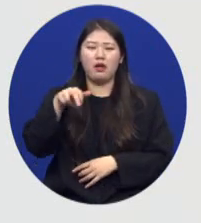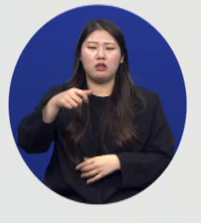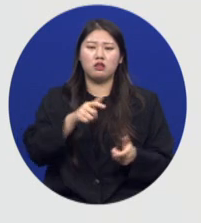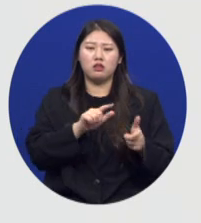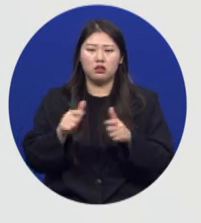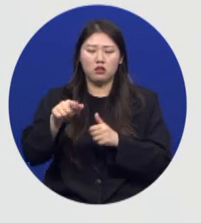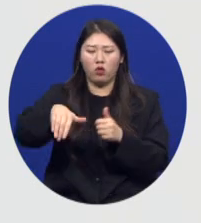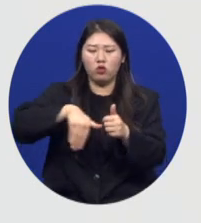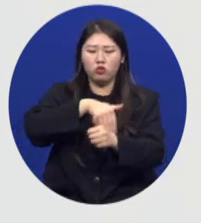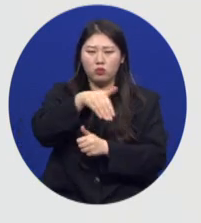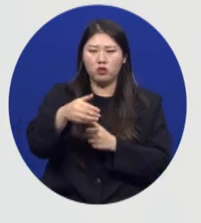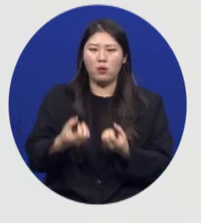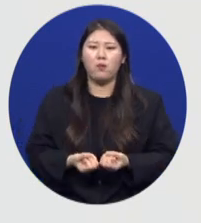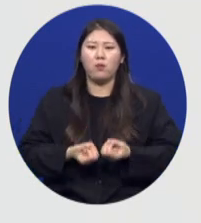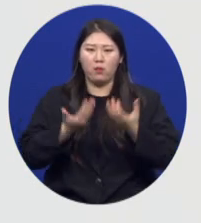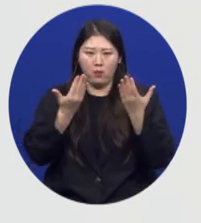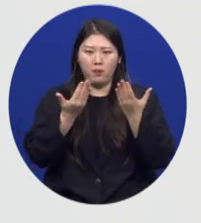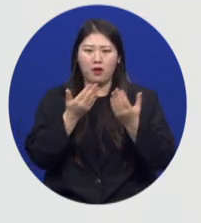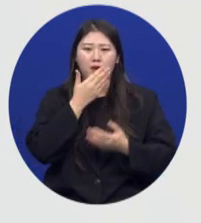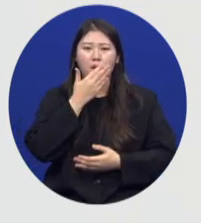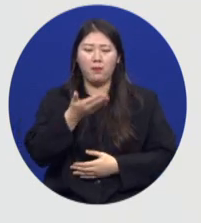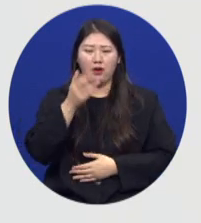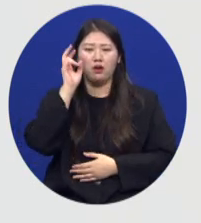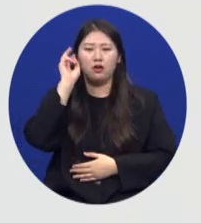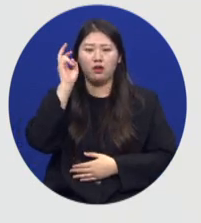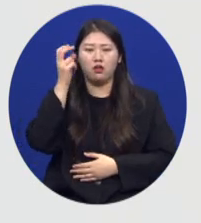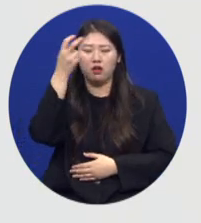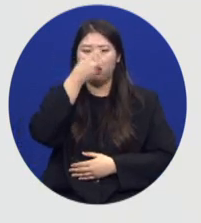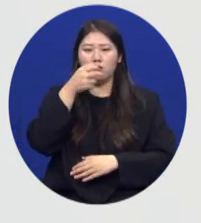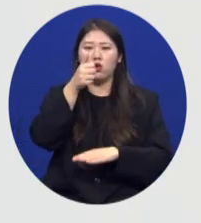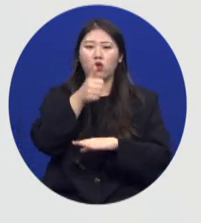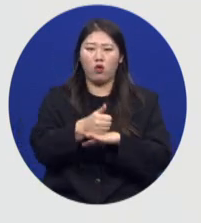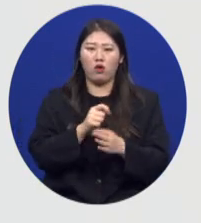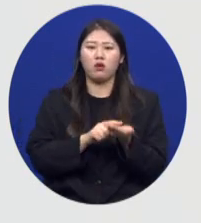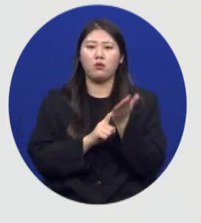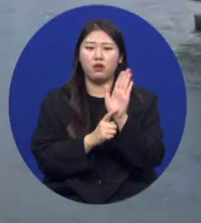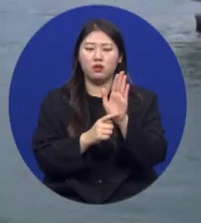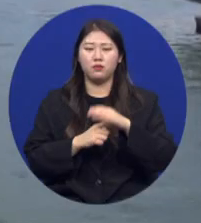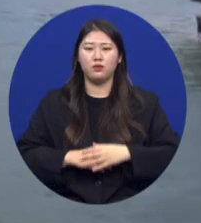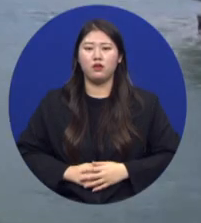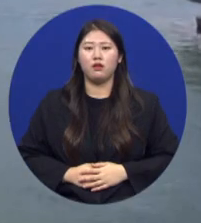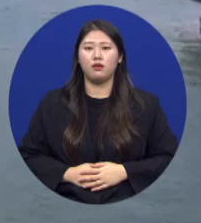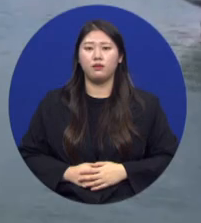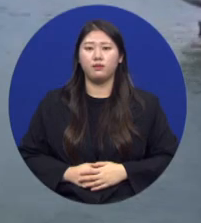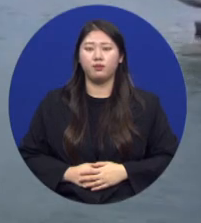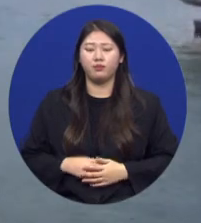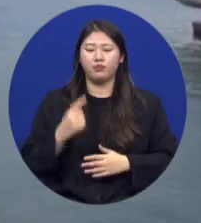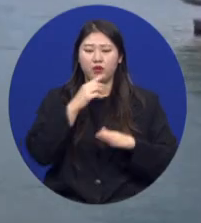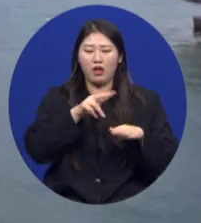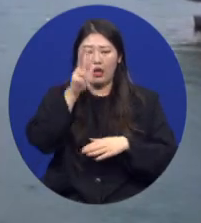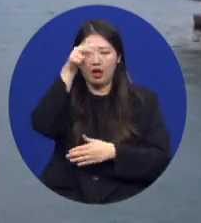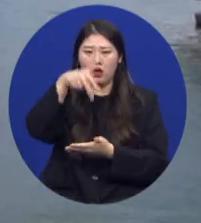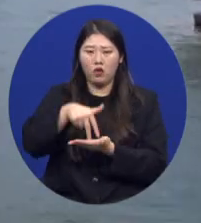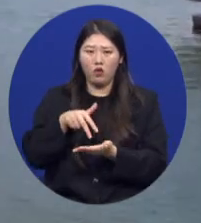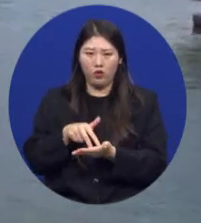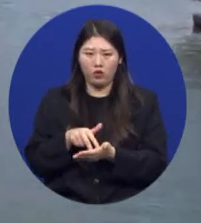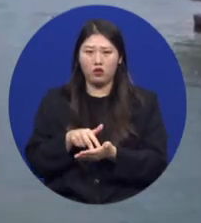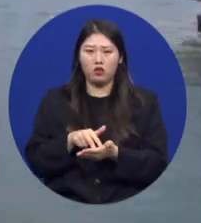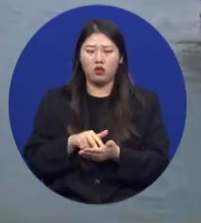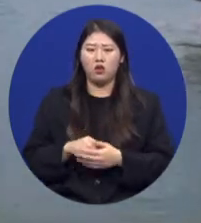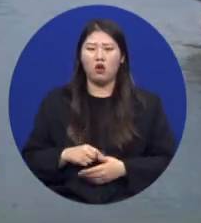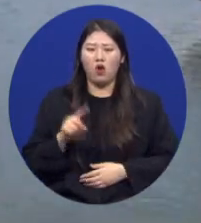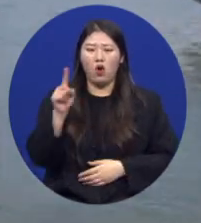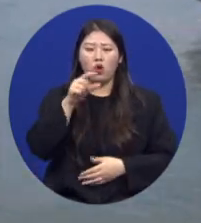포함한 주변에서 폭발했을 가능성이 있다는 감식 결과를 내놨습니다. 해경은 다만 어느 정도의